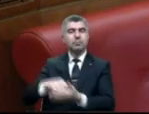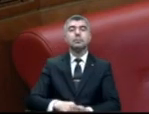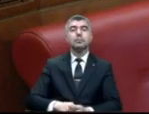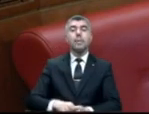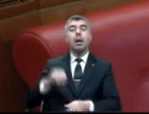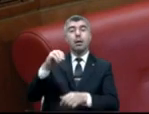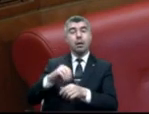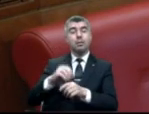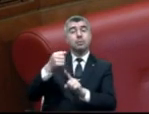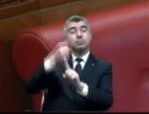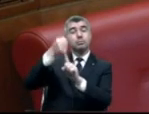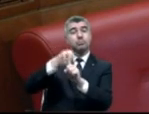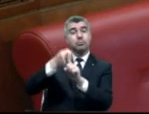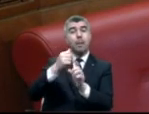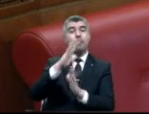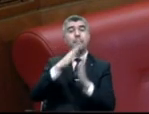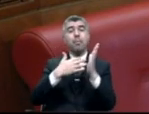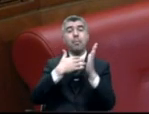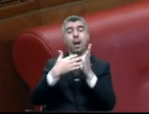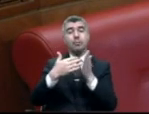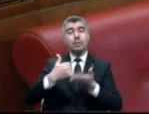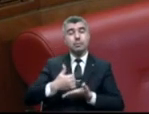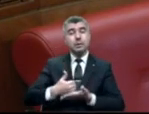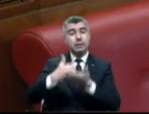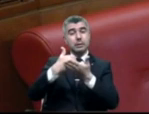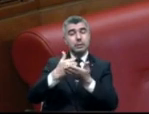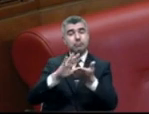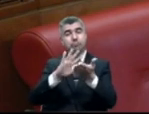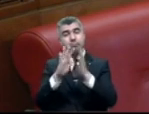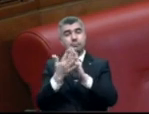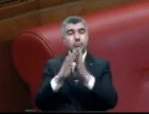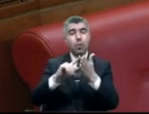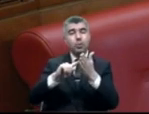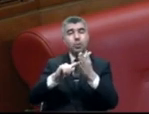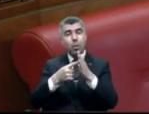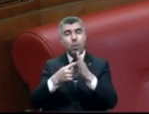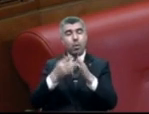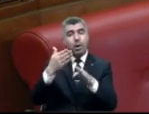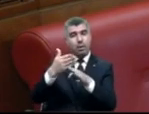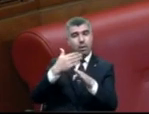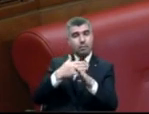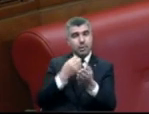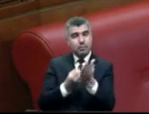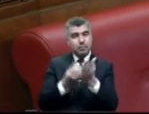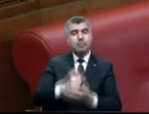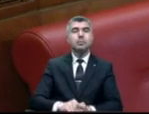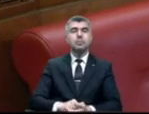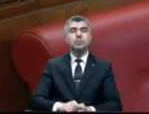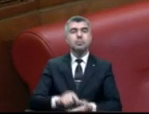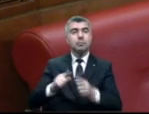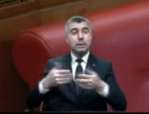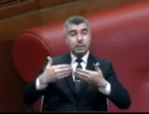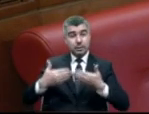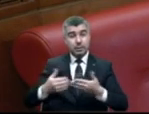اشتغلنا أيضا على إنجاز برنامج تزويد المناطق الصناعية بطاقة كهربائية نظيفة كما شرت لها من قبل،